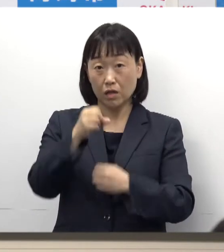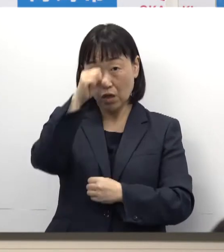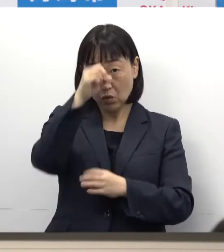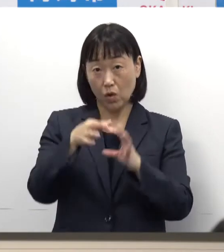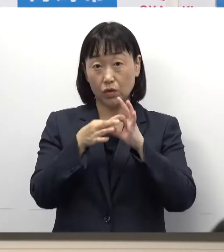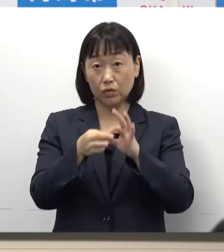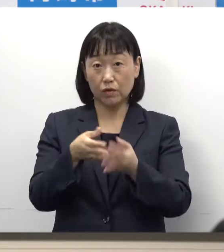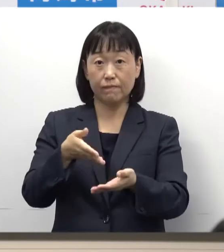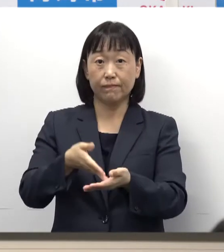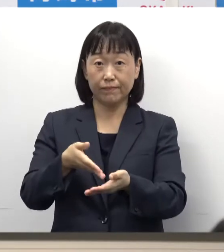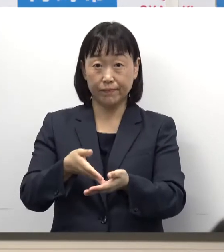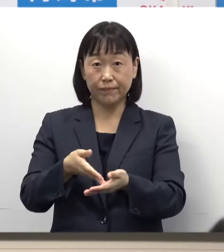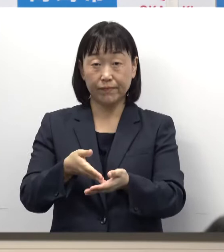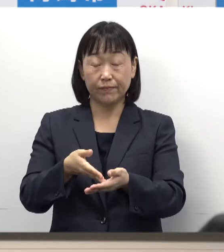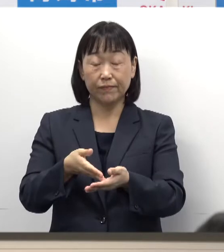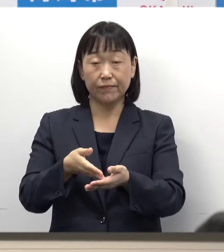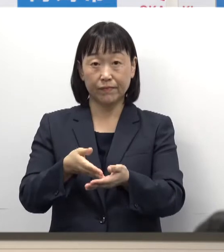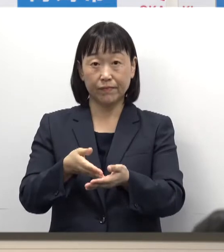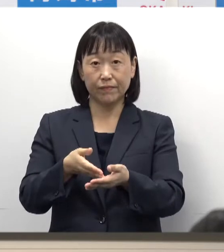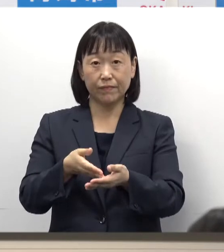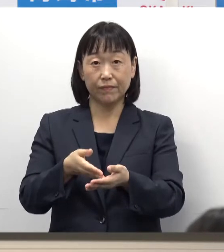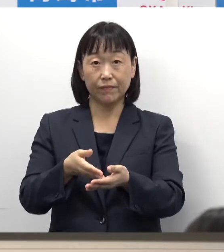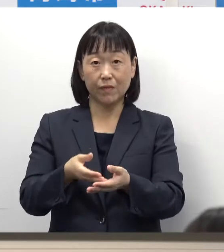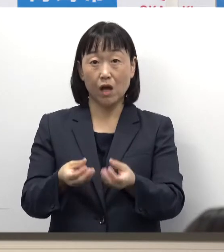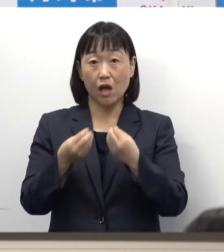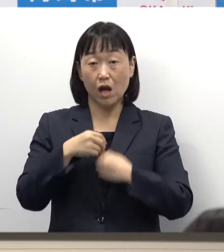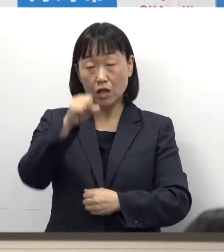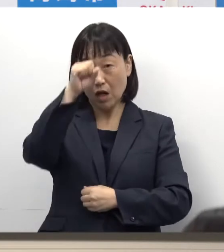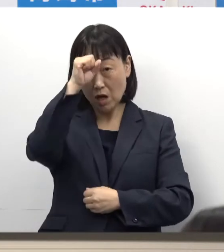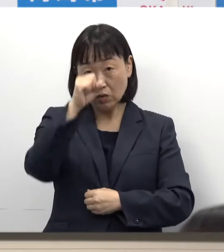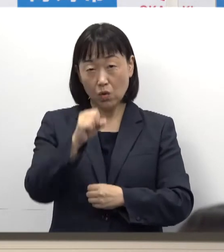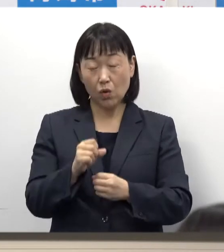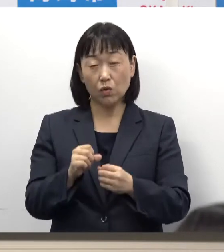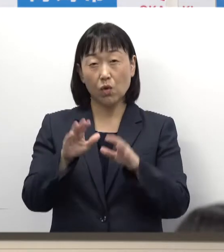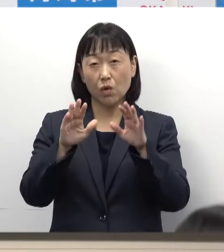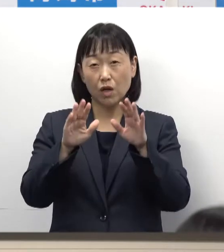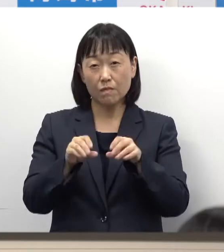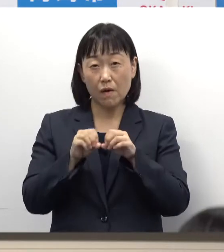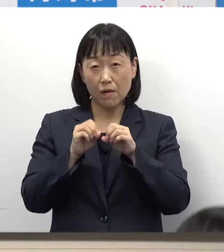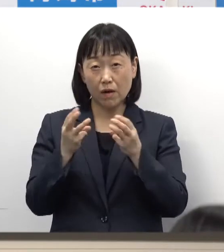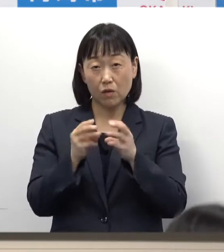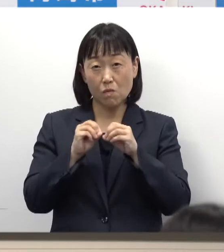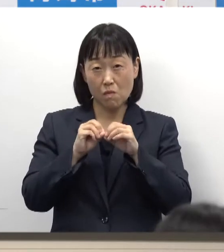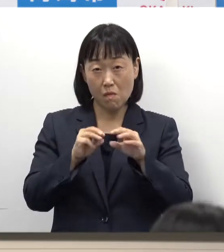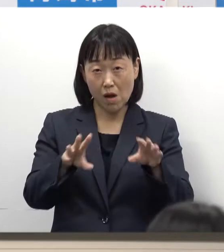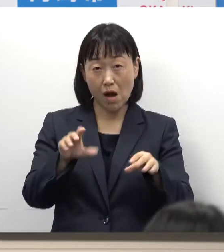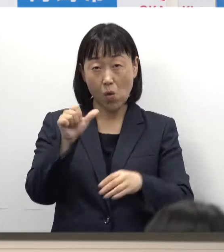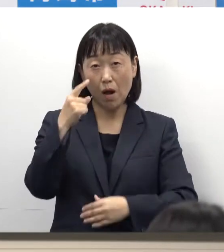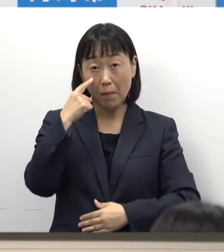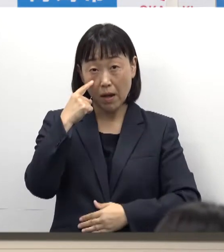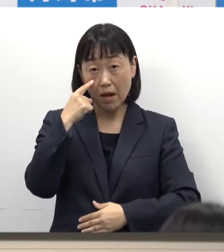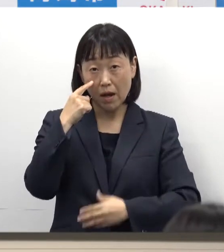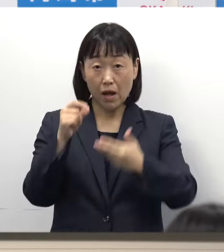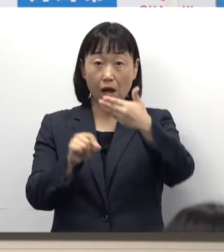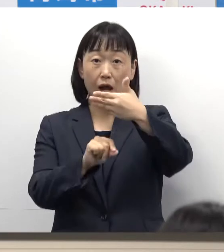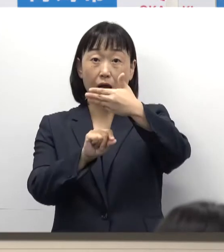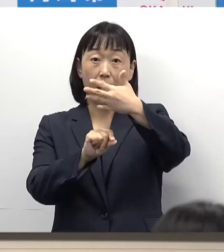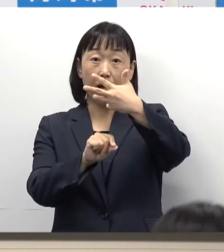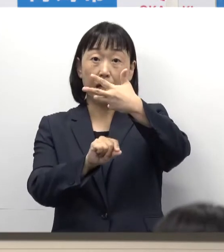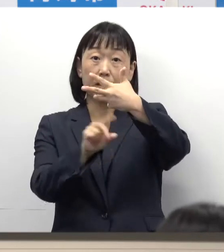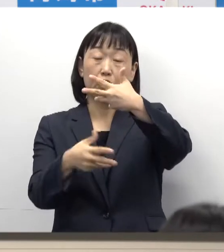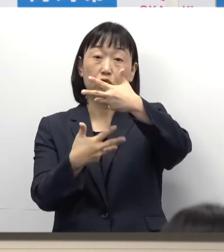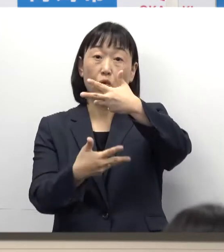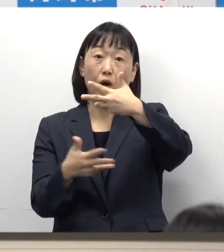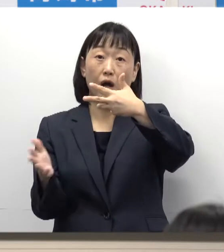いただきます新型コロナウイルス感染症の醍醐派の到来を受け8月8日より愛知県に